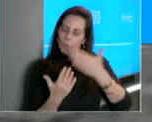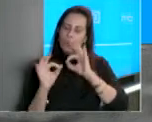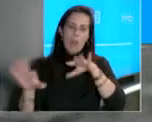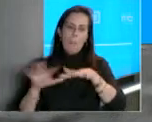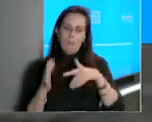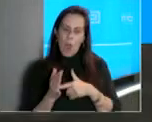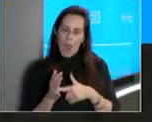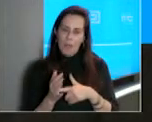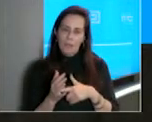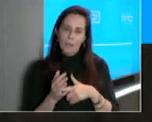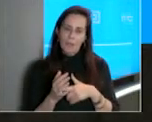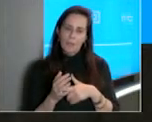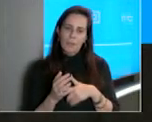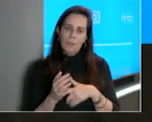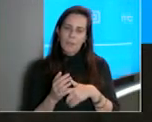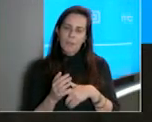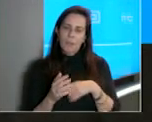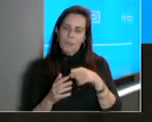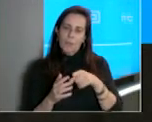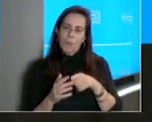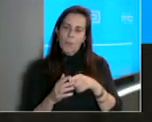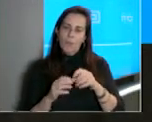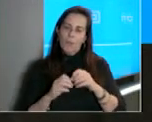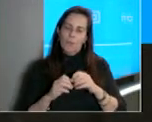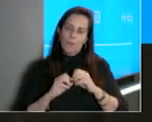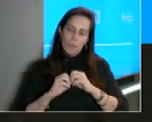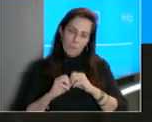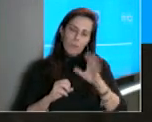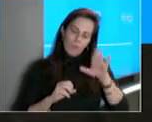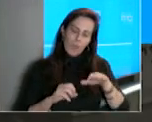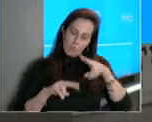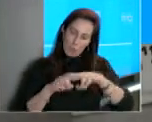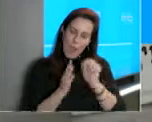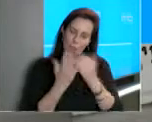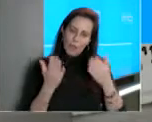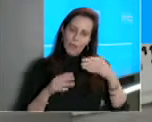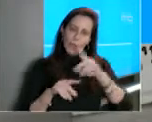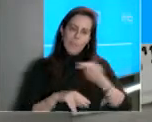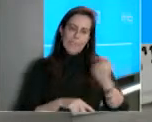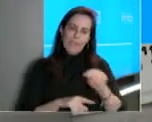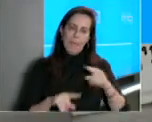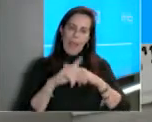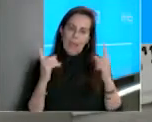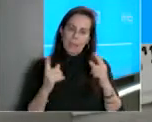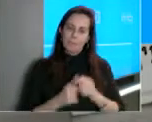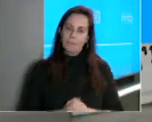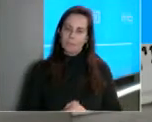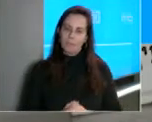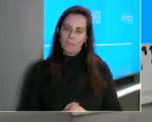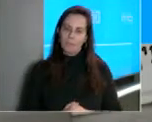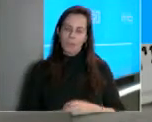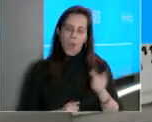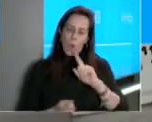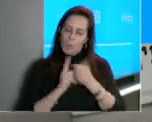לממשלה, והוא יופיע, ובשאר העמודים יהיו בו תכנים אחרים, לא